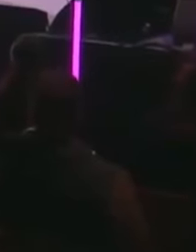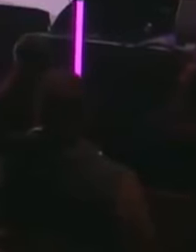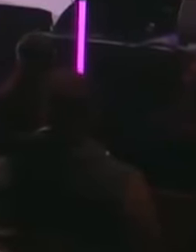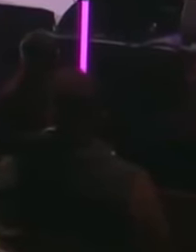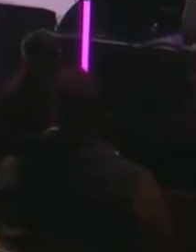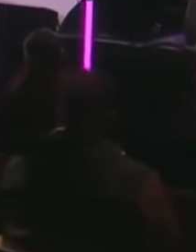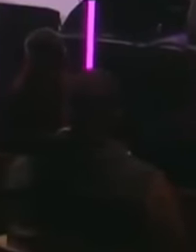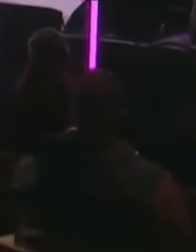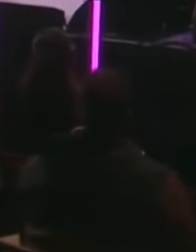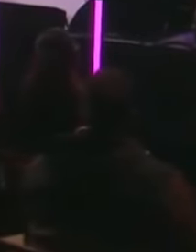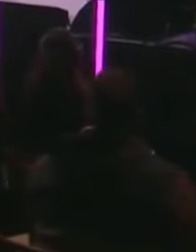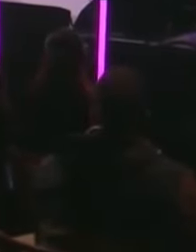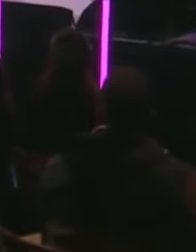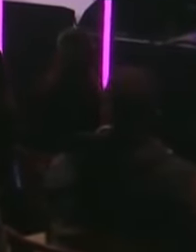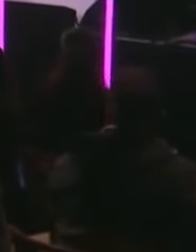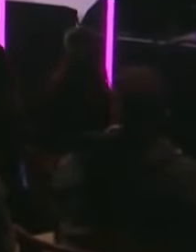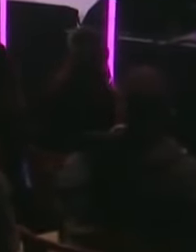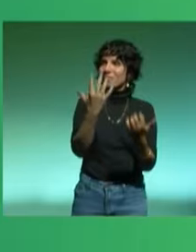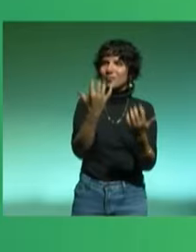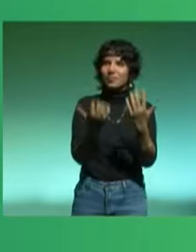climat Gaza